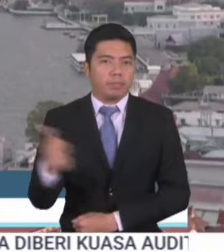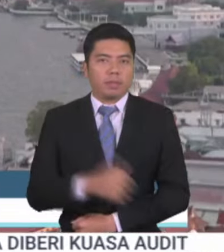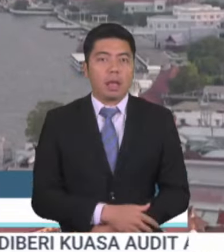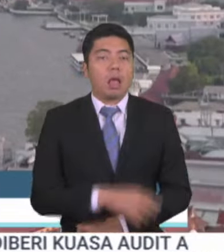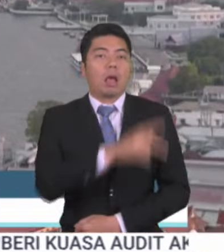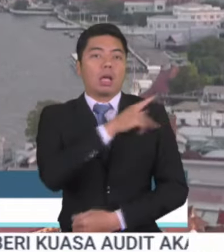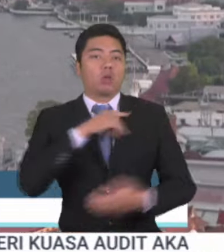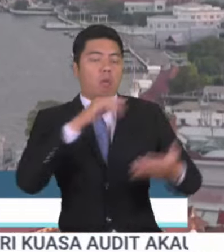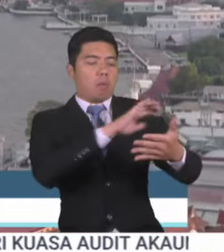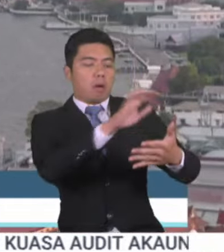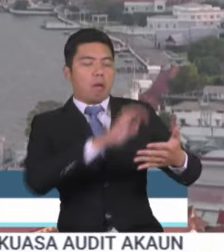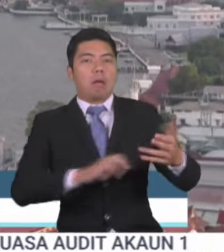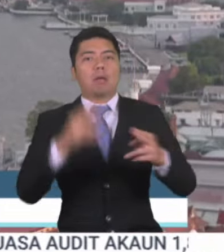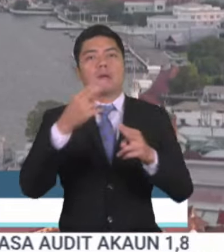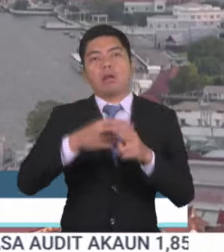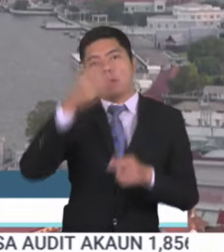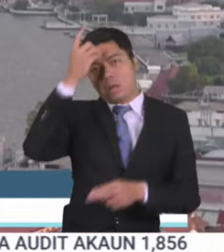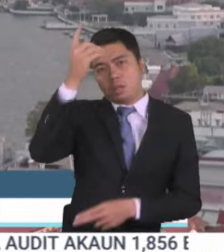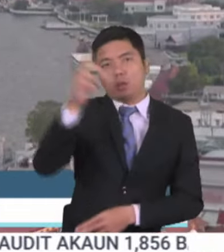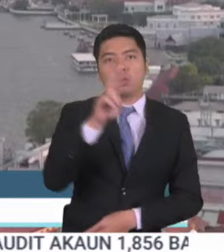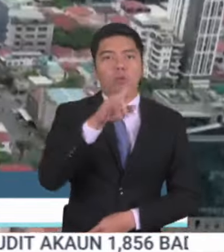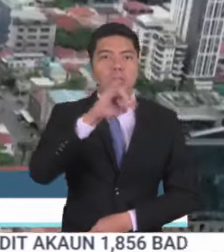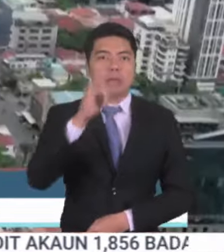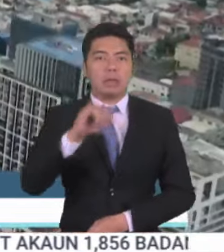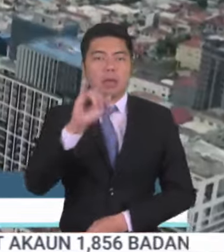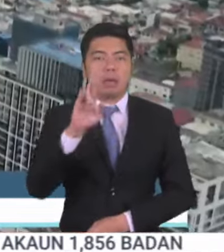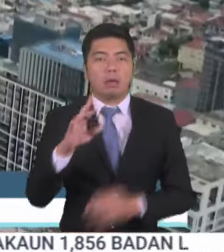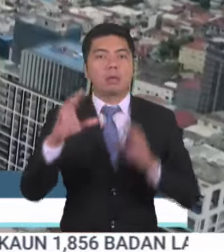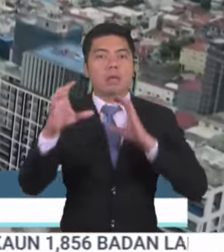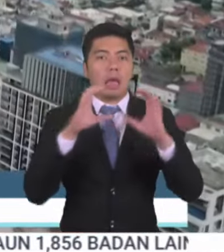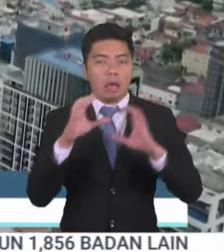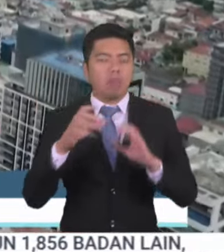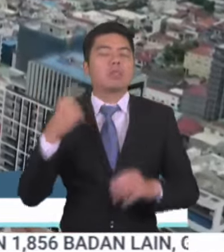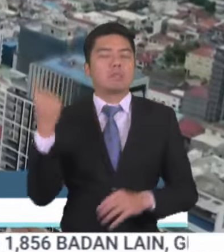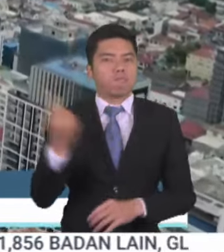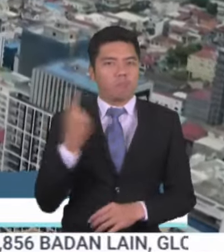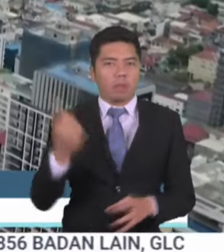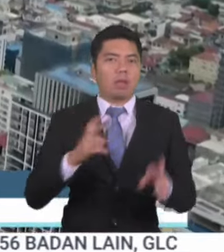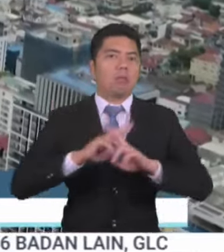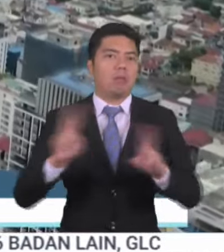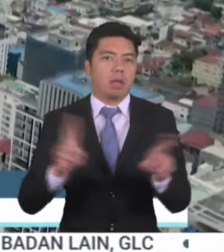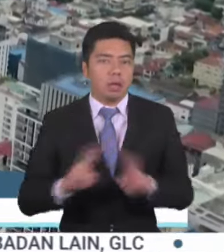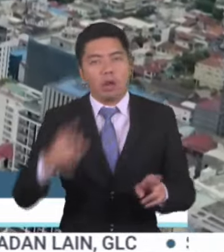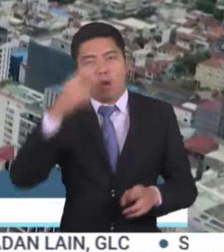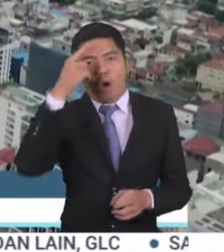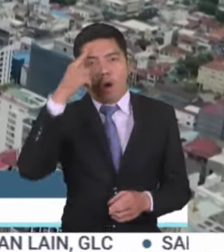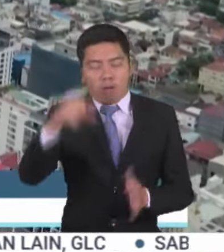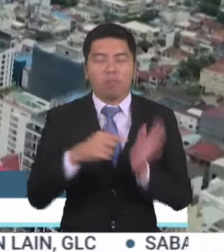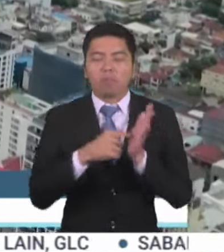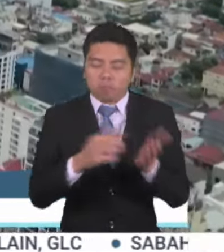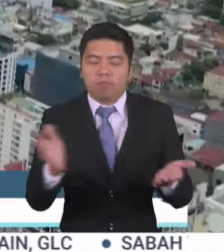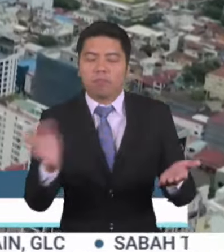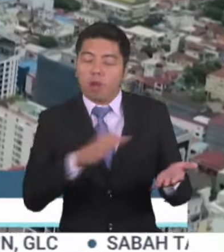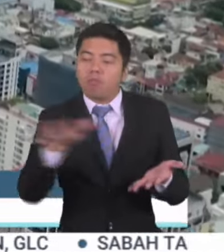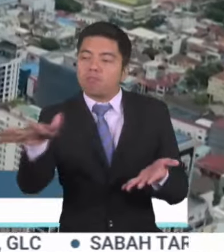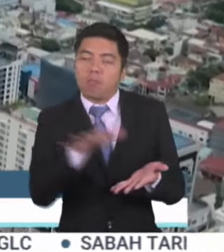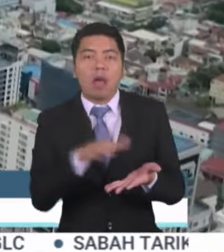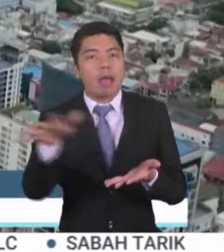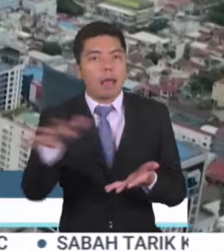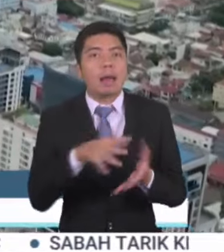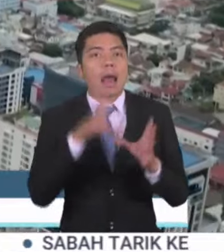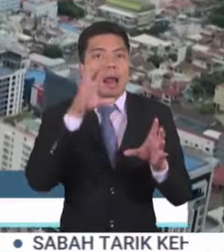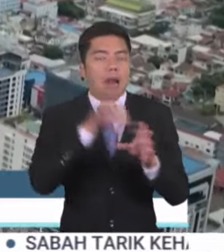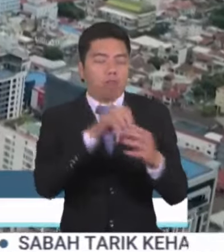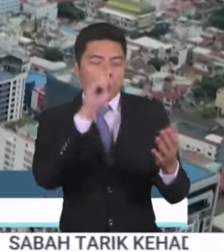Ketua Perangkawan Datuk Seri Dr. Muhammad Uzair Mahidin berkata pihaknya sentiasa bersedia dalam menjadi rujukan khusus dalam